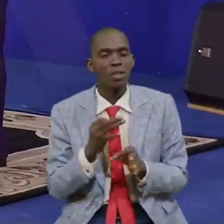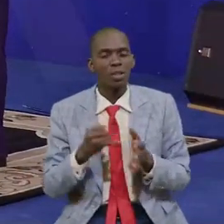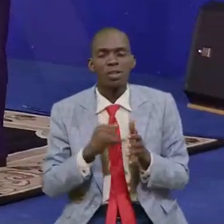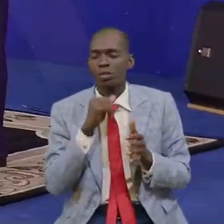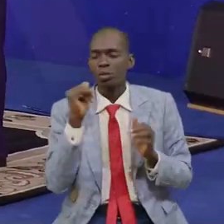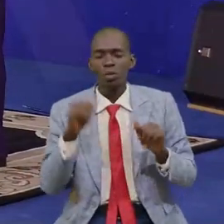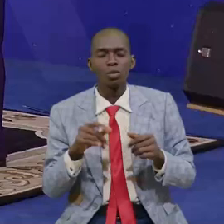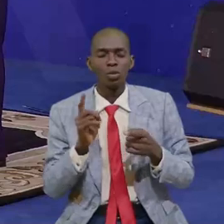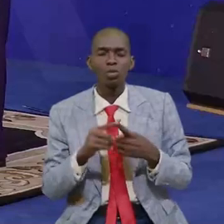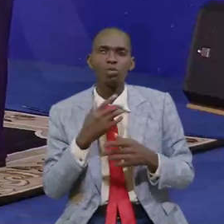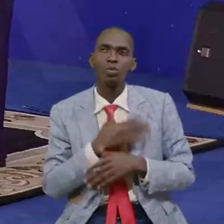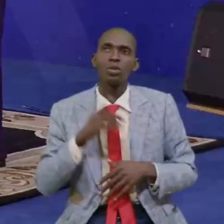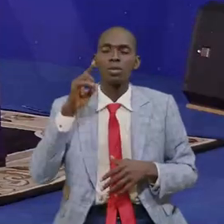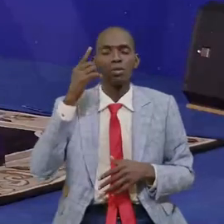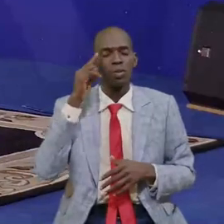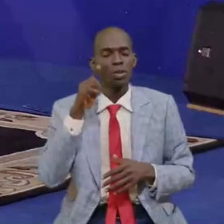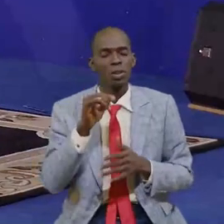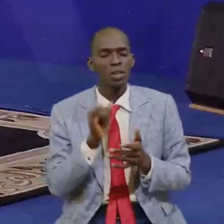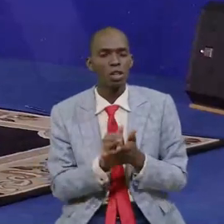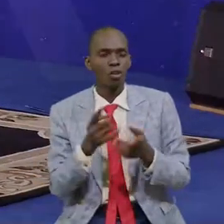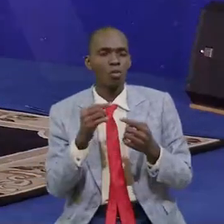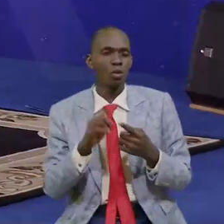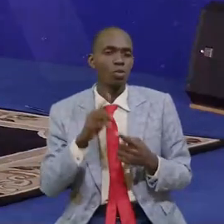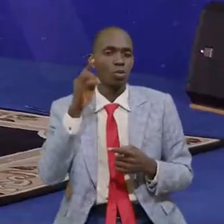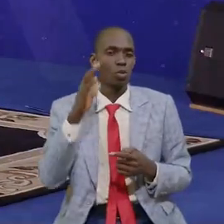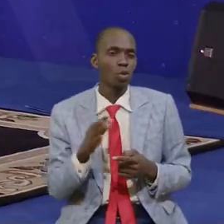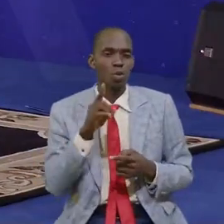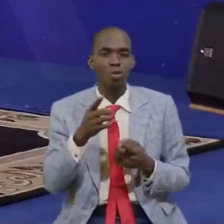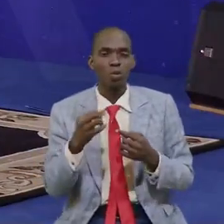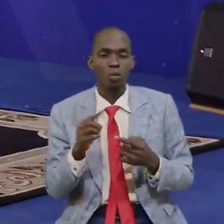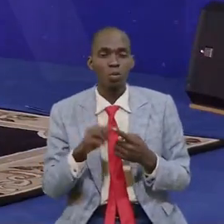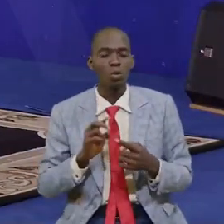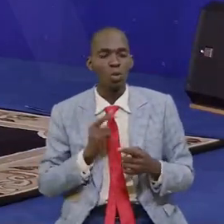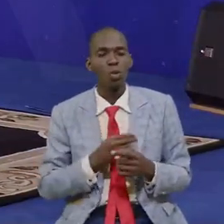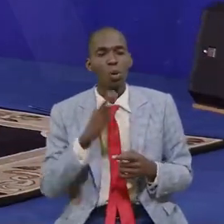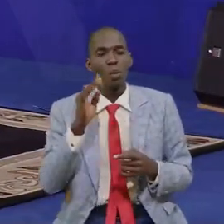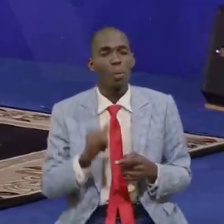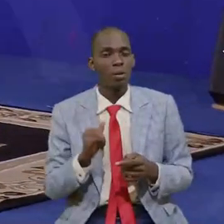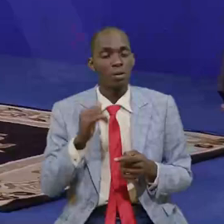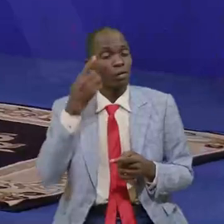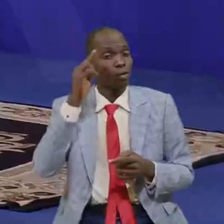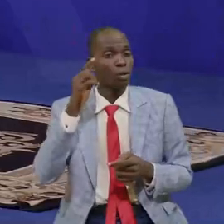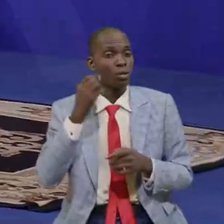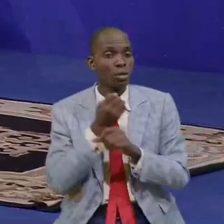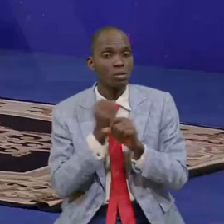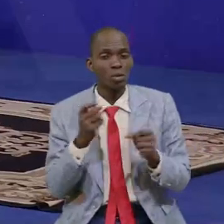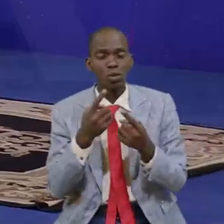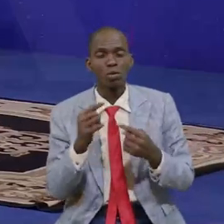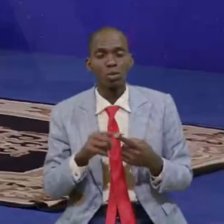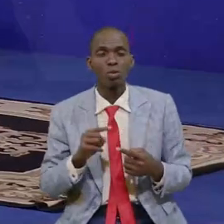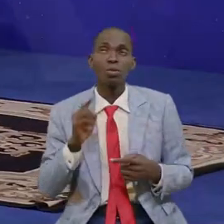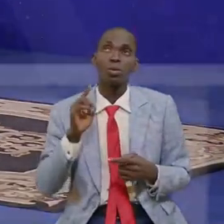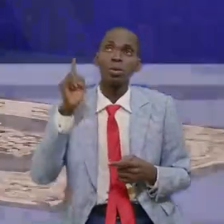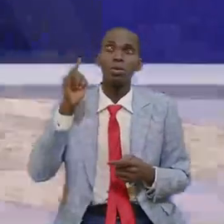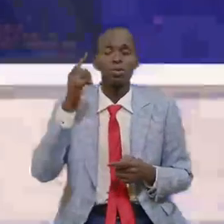de Dieu croit qu'il vient à Dieu pour le salut. Il doit croire. Il vient à Dieu pour la guérison. Il doit